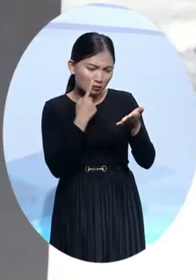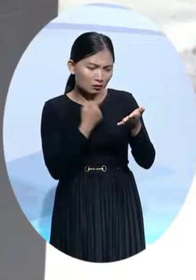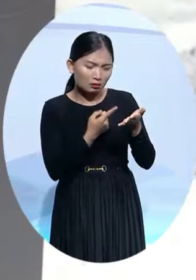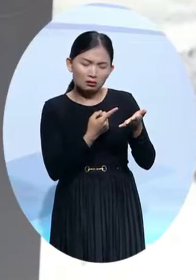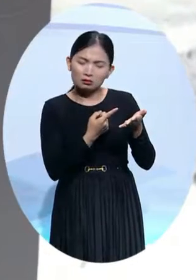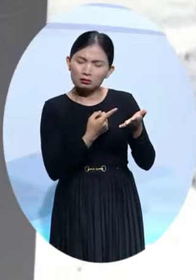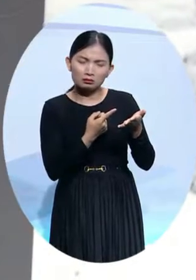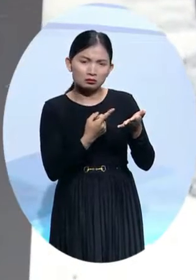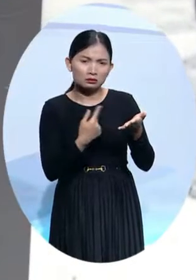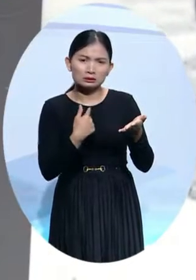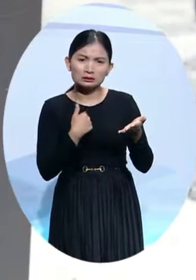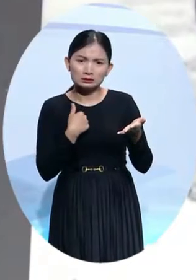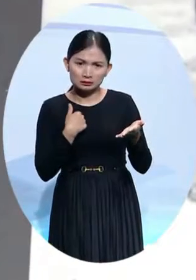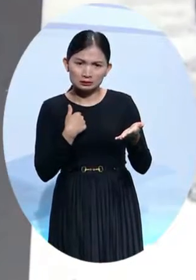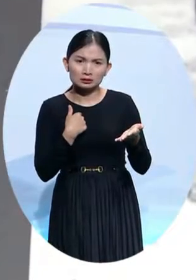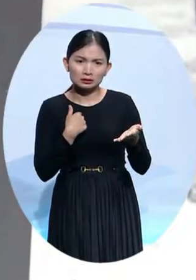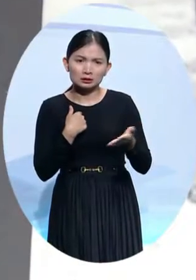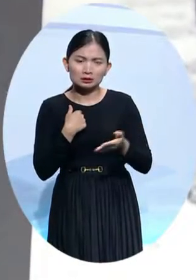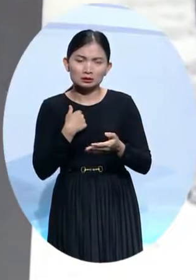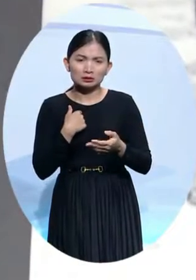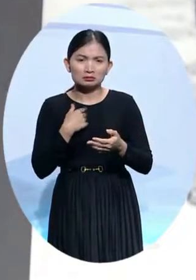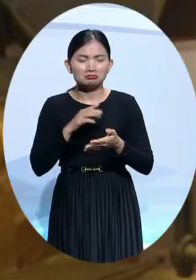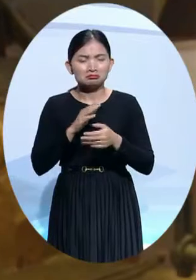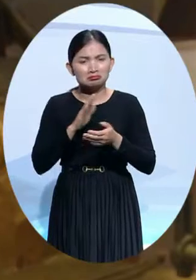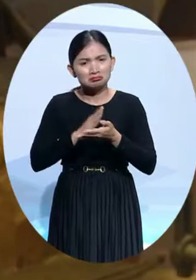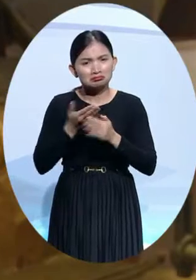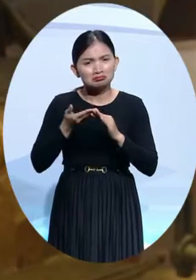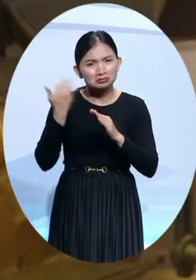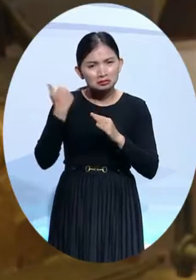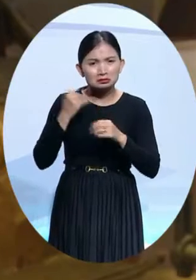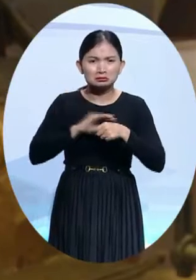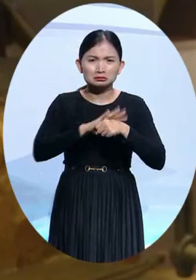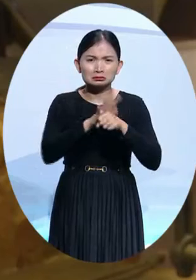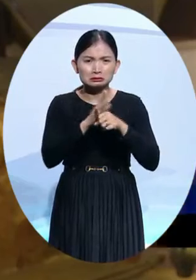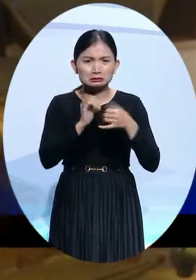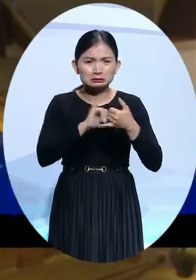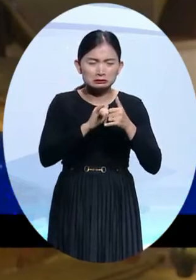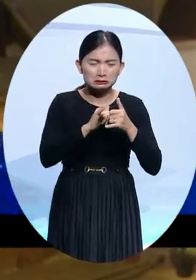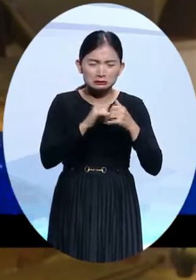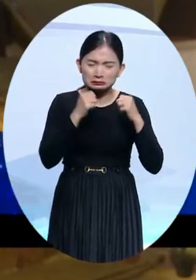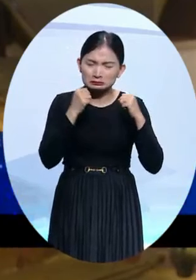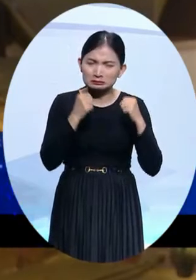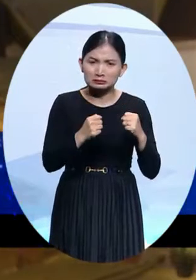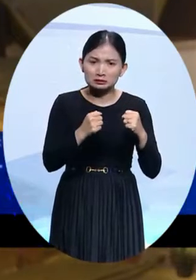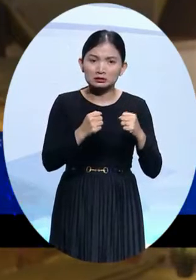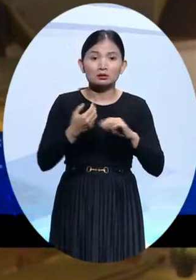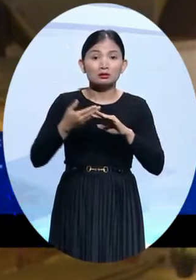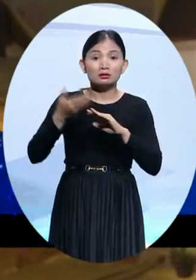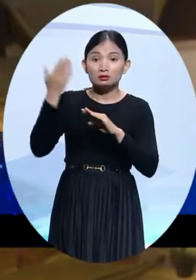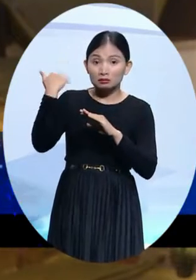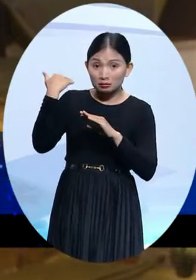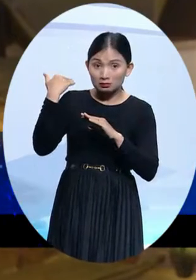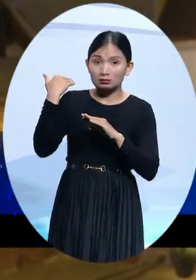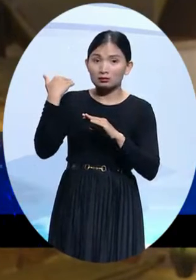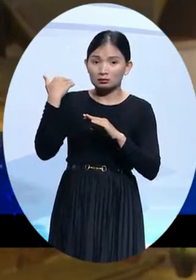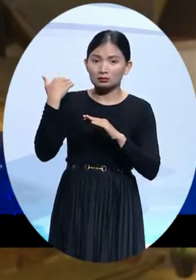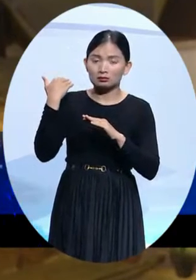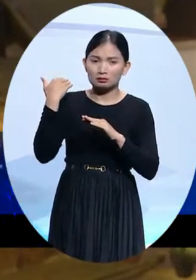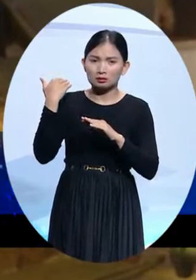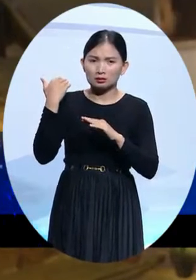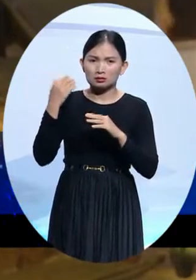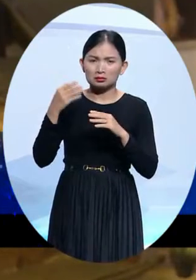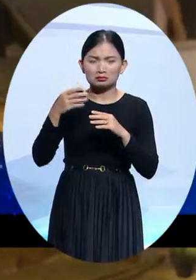nghiệp đã vừa bước qua đại dịch. Vừa qua thì trong cái đội ngũ y bác sĩ thì cũng hết lòng vì dân,